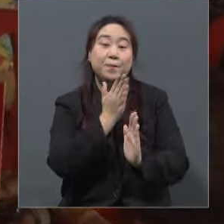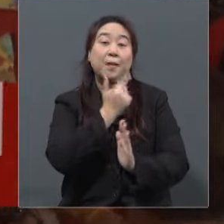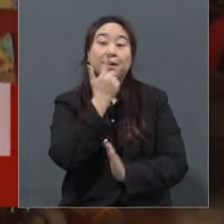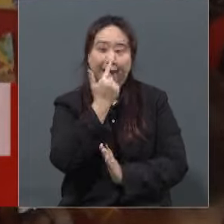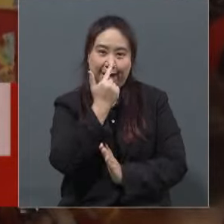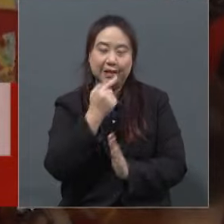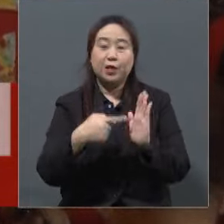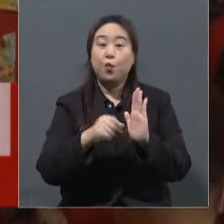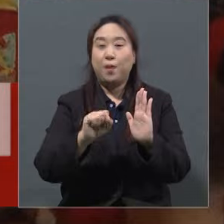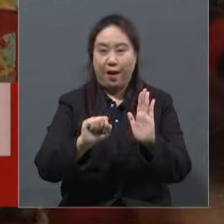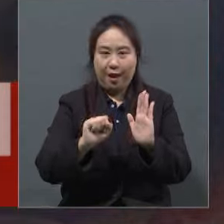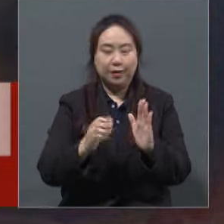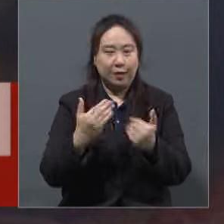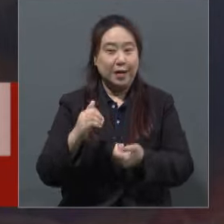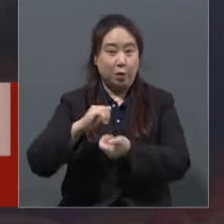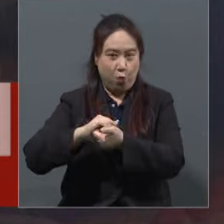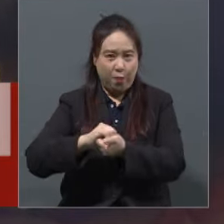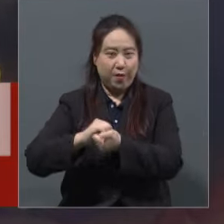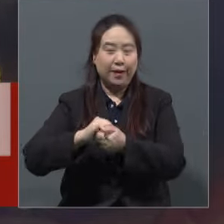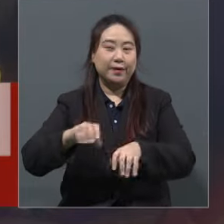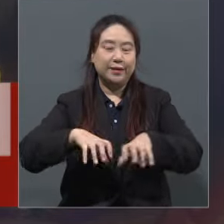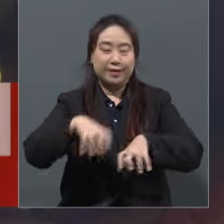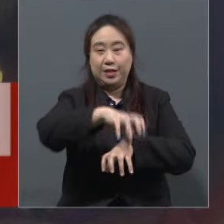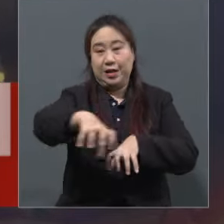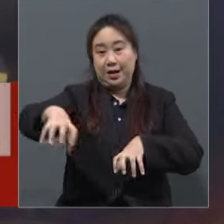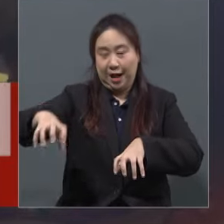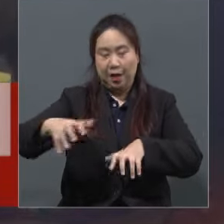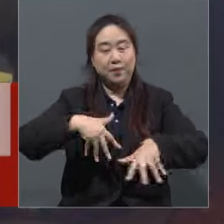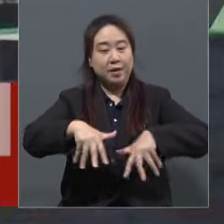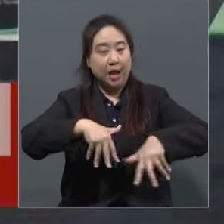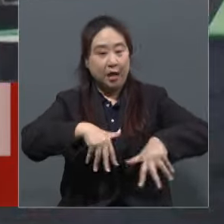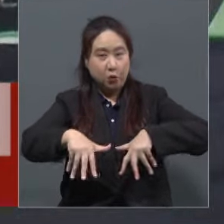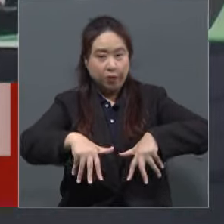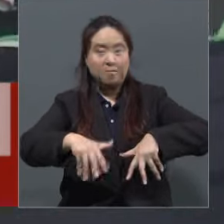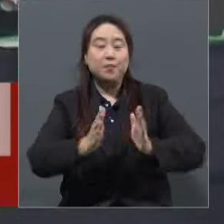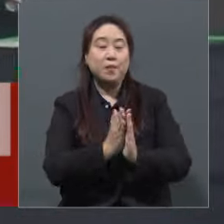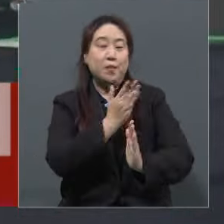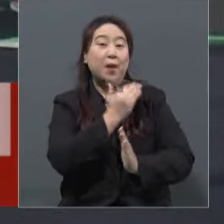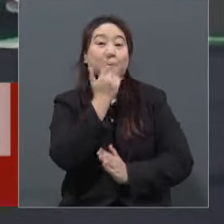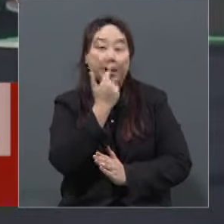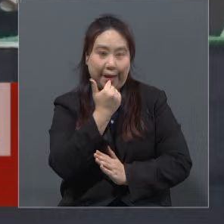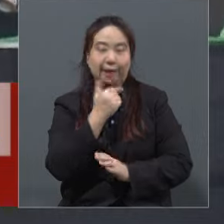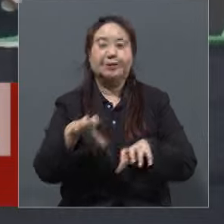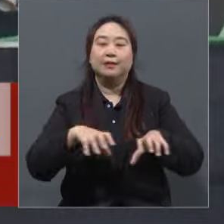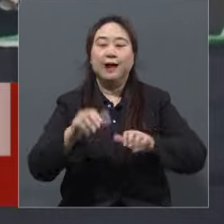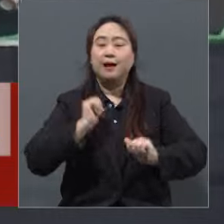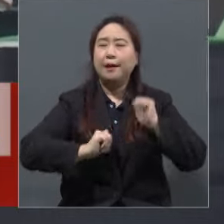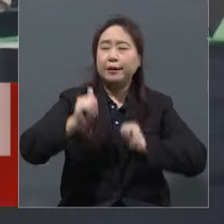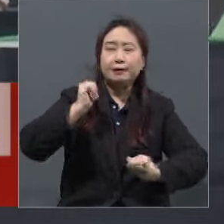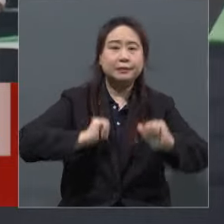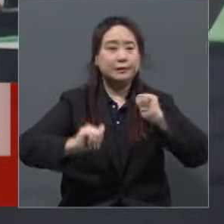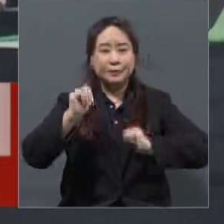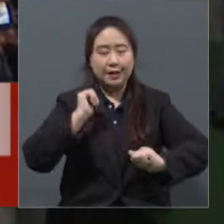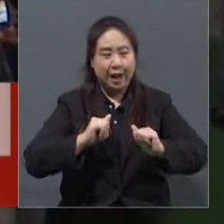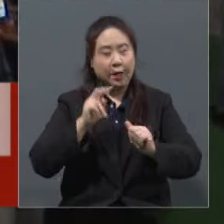เมืองพระปลาแดงก็ร่วมกับจังหวัดสมุทรปราการและหน่วยงานที่เกี่ยวข้องรวมทั้งประชาชนชาวพระปาแดงร่วมกันจัดงานการแสดงแสนสีเสียง